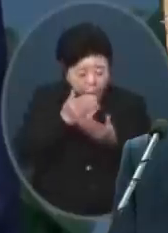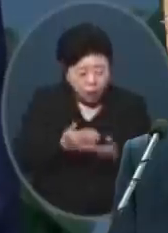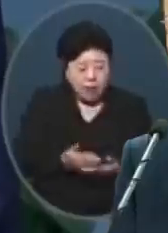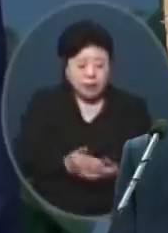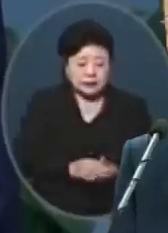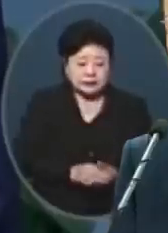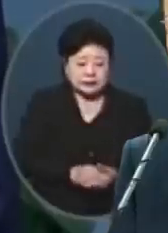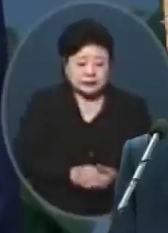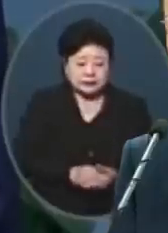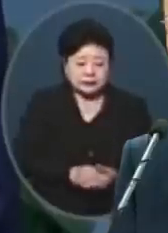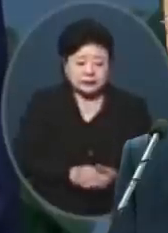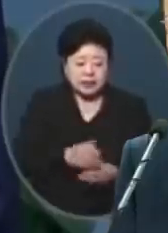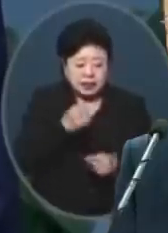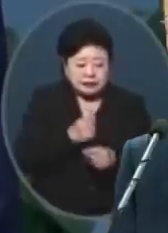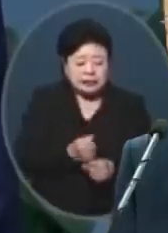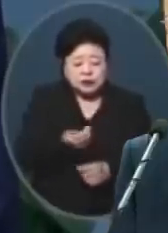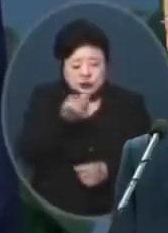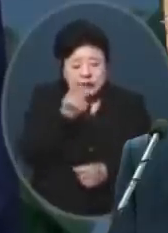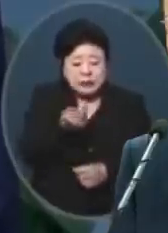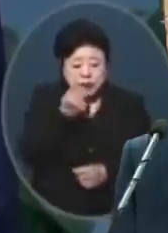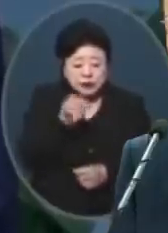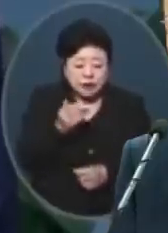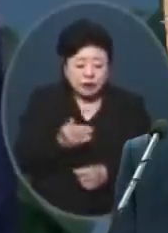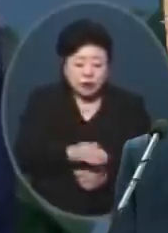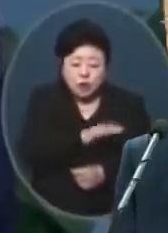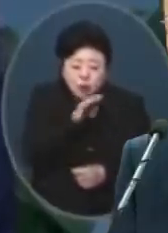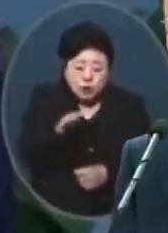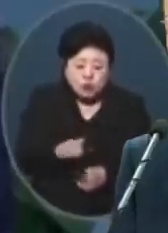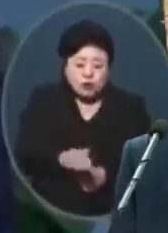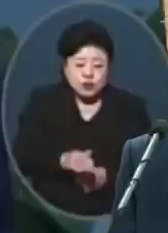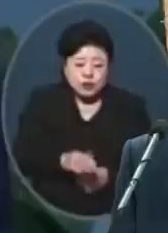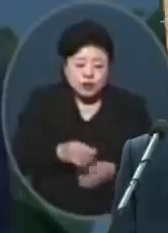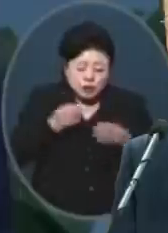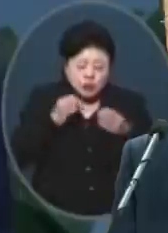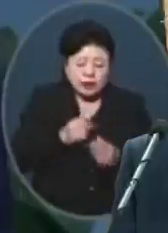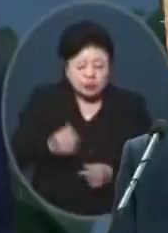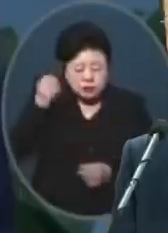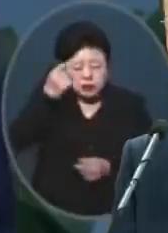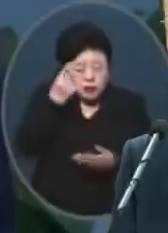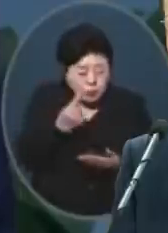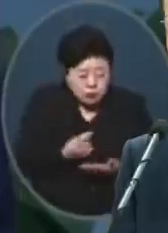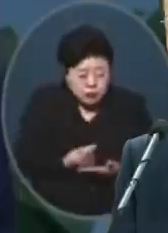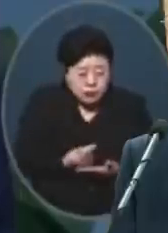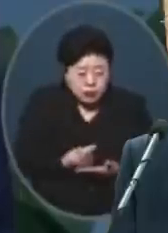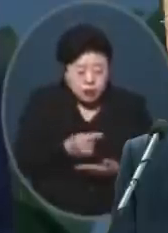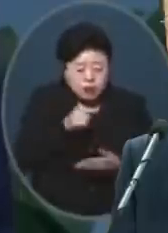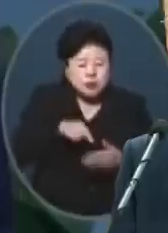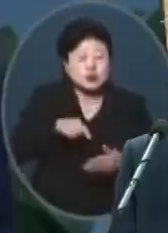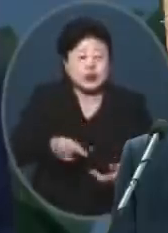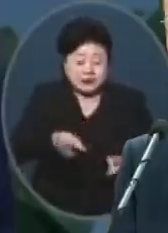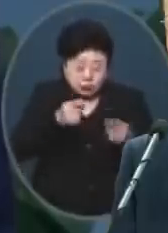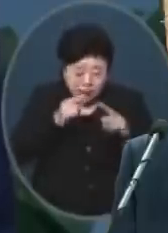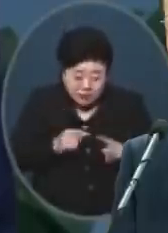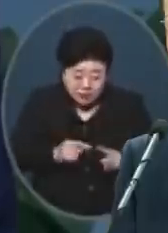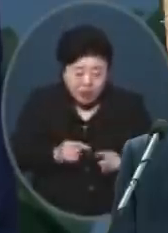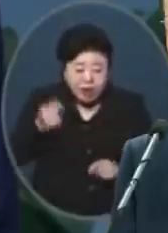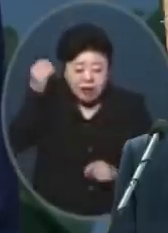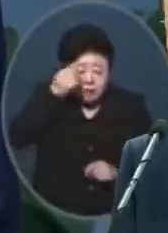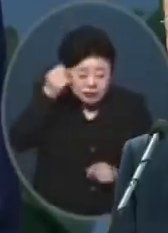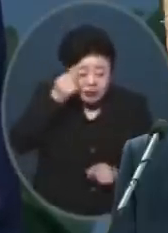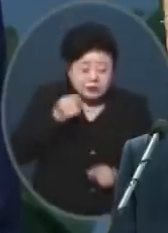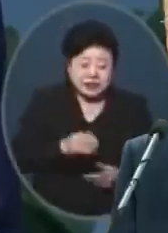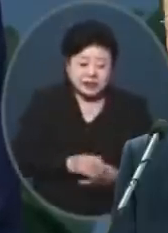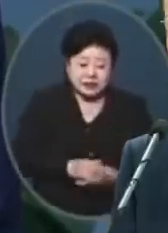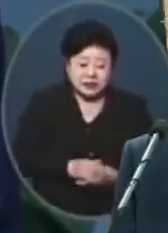변화와 새로운 창조적인 생각을 우리의 힘으로 되지 않고 하나님의 성령이 우리 속에 들어와서 우리의